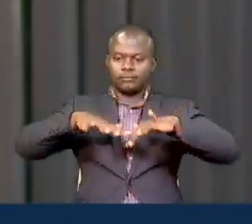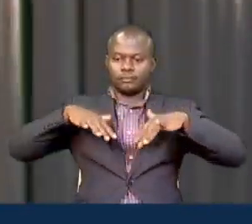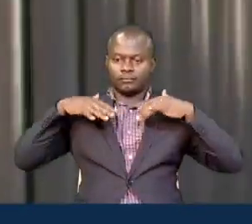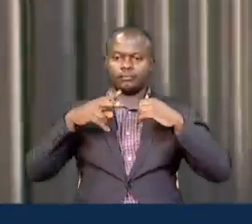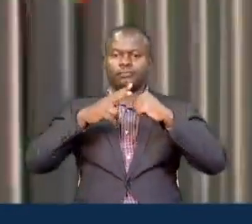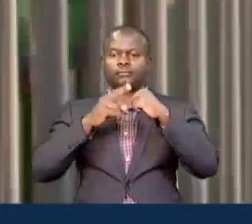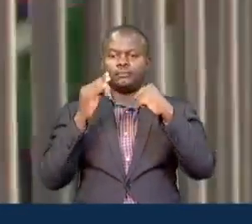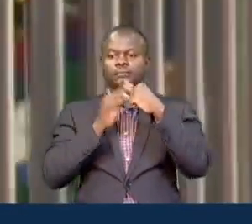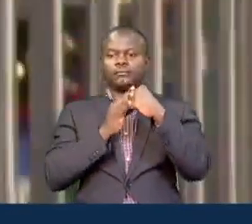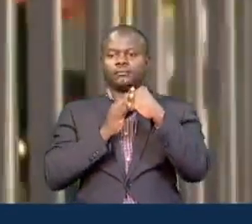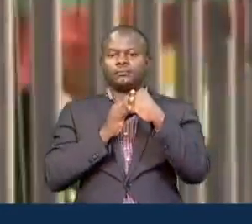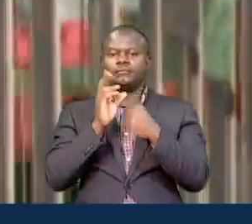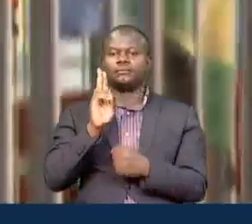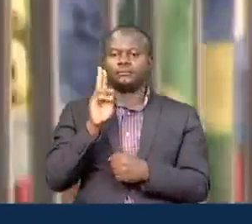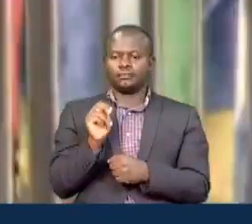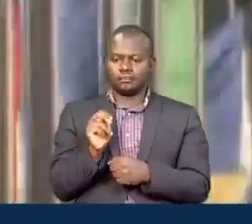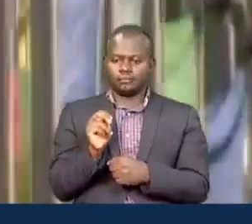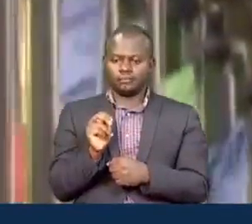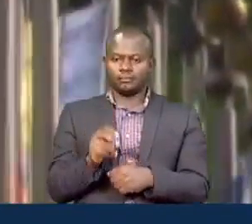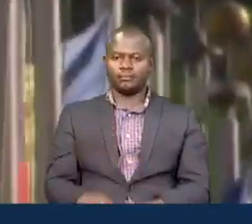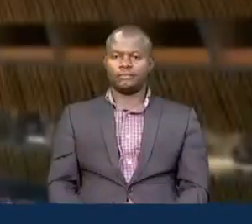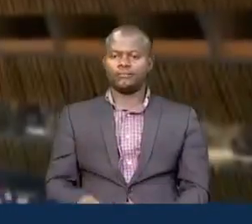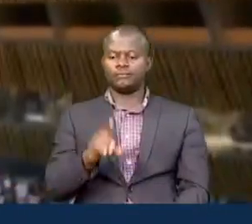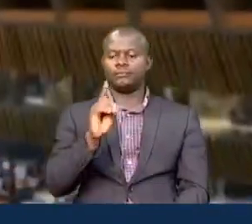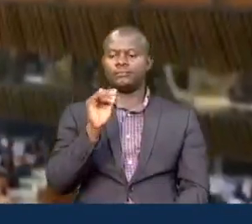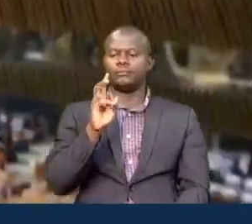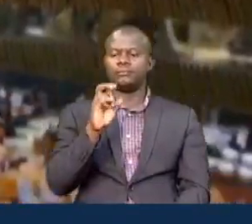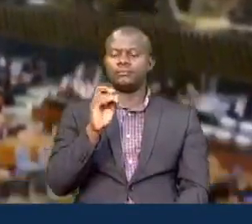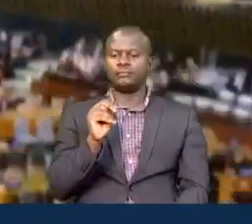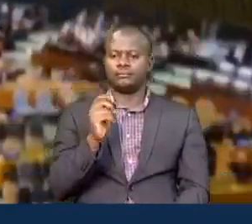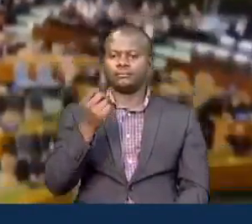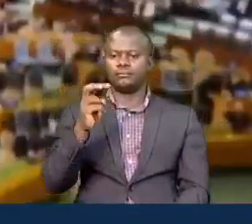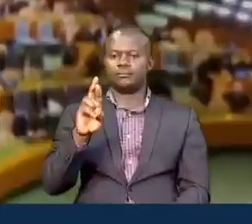78 ya Runi. Divin Uwayo, Televiziyo Rwanda.